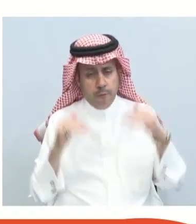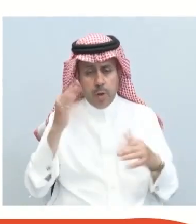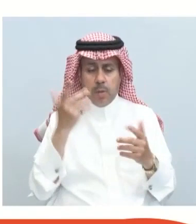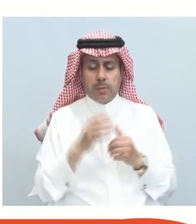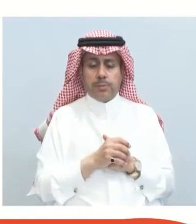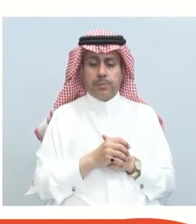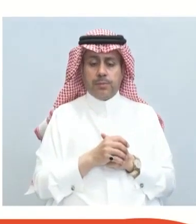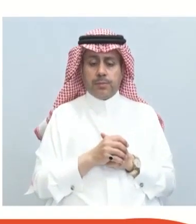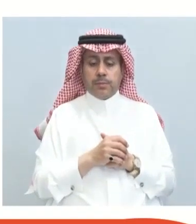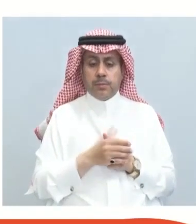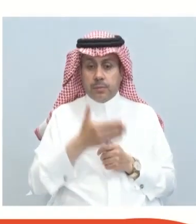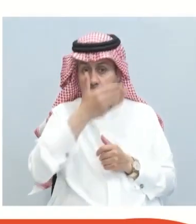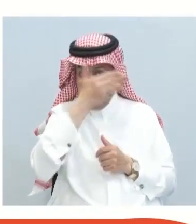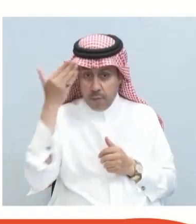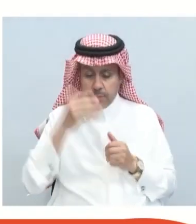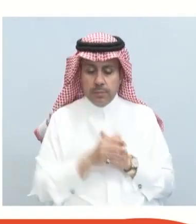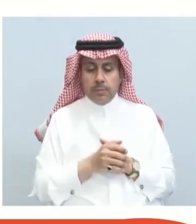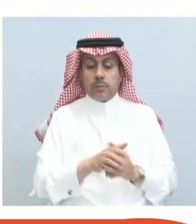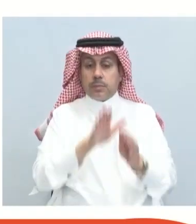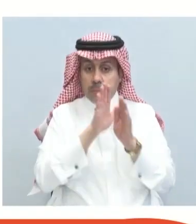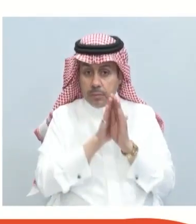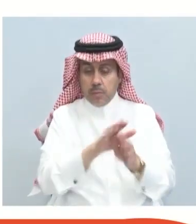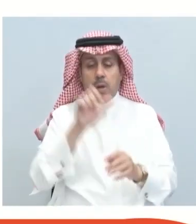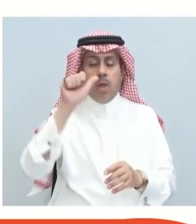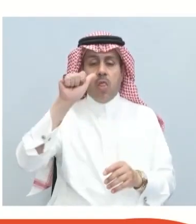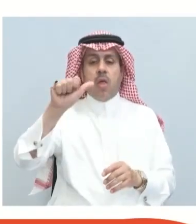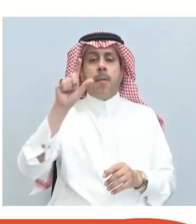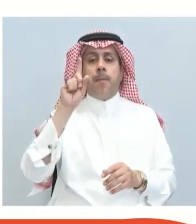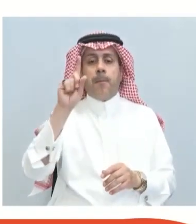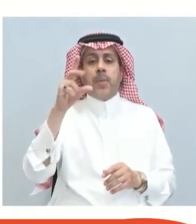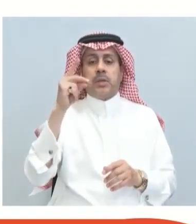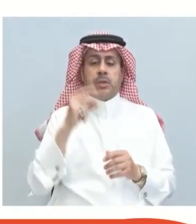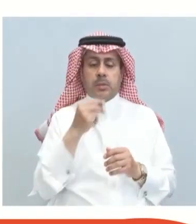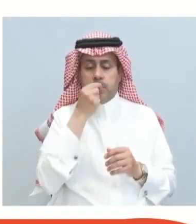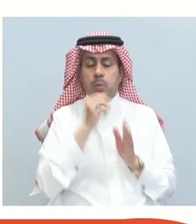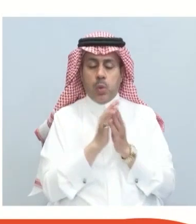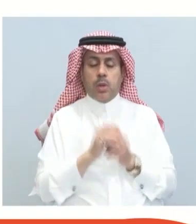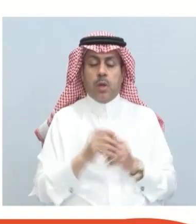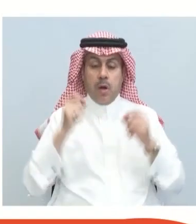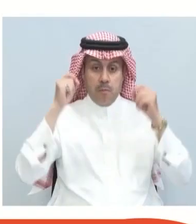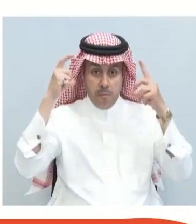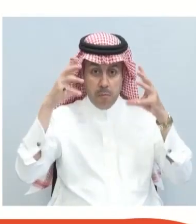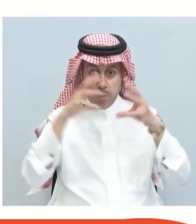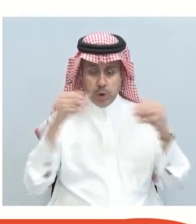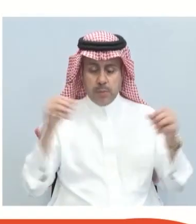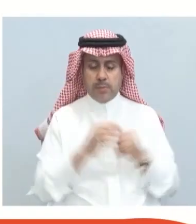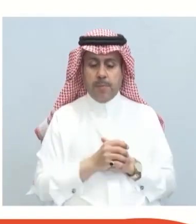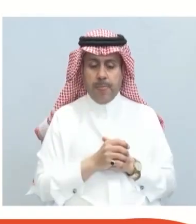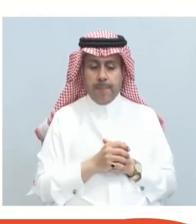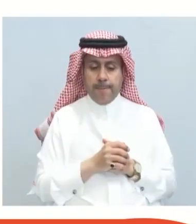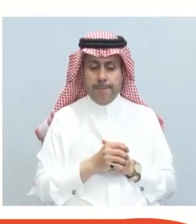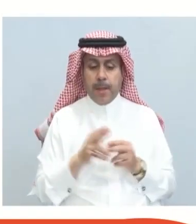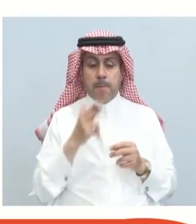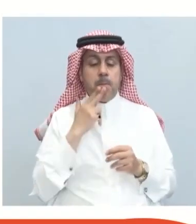بينهم الحافظ يعينه على ضبط القران اذا عرف معنى المتشابه كذلك بيان